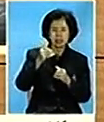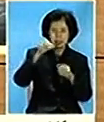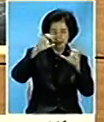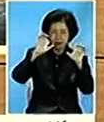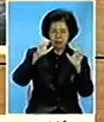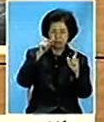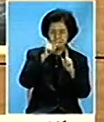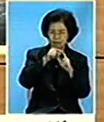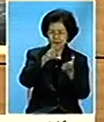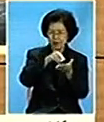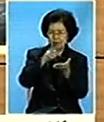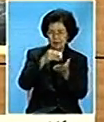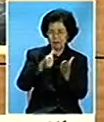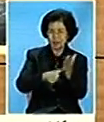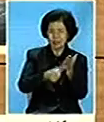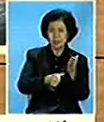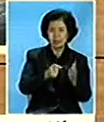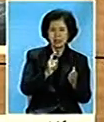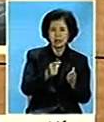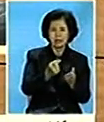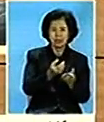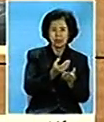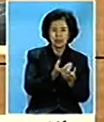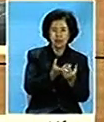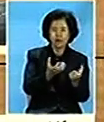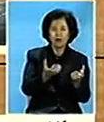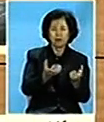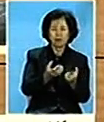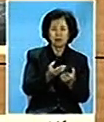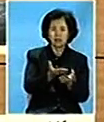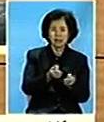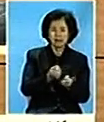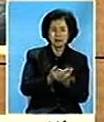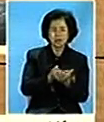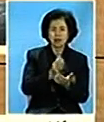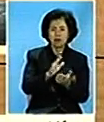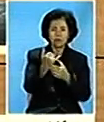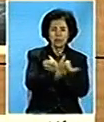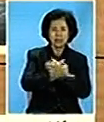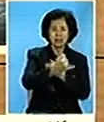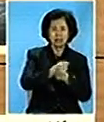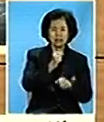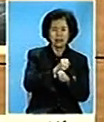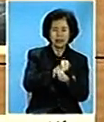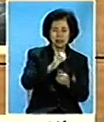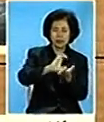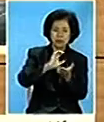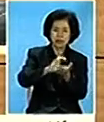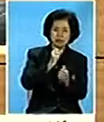ผมอยากจะเห็นการเก็บภาษีซึ่งจะเป็นรายได้ของประเทศในการใช้จ่ายเรียกว่างบประมาณแผ่นดินนั้นได้เป็นไปโดยยุติธรร